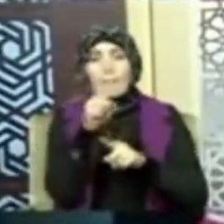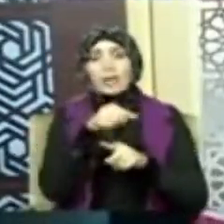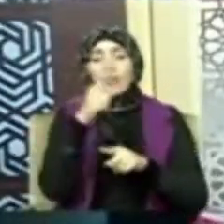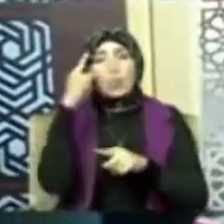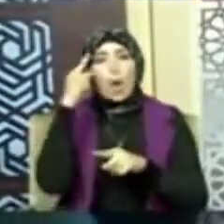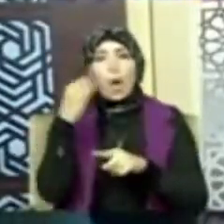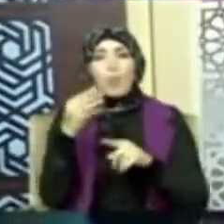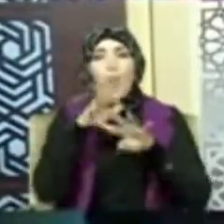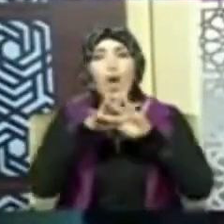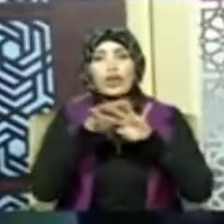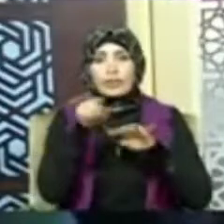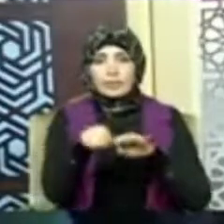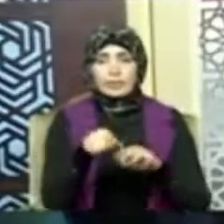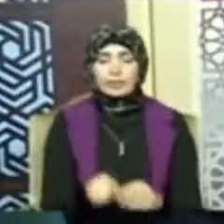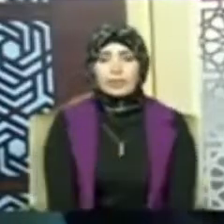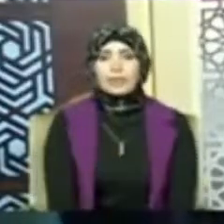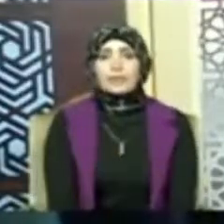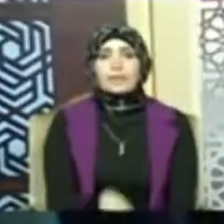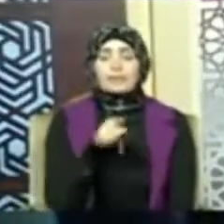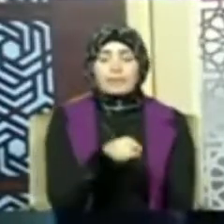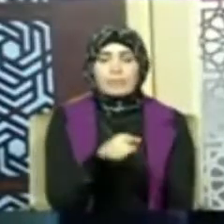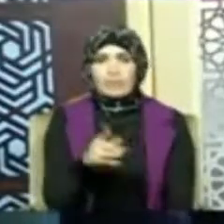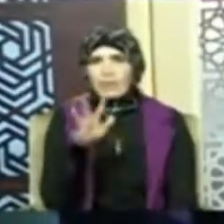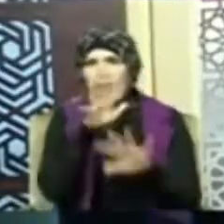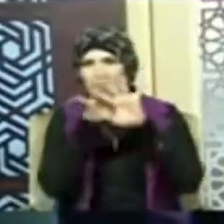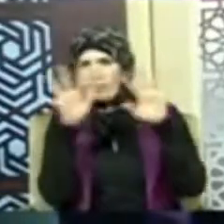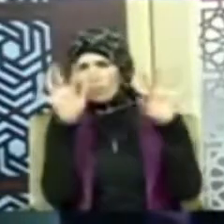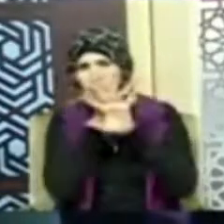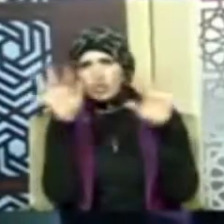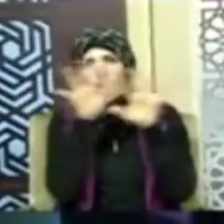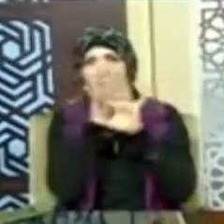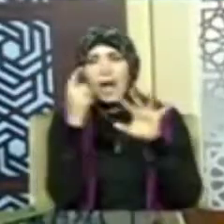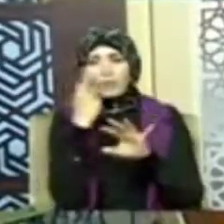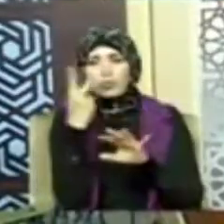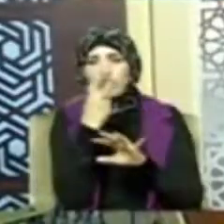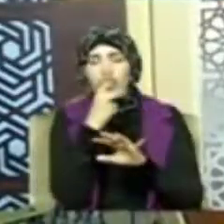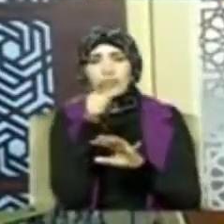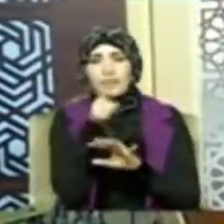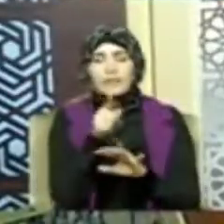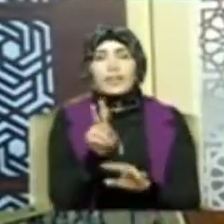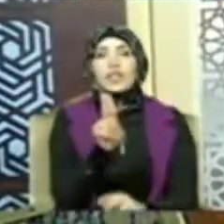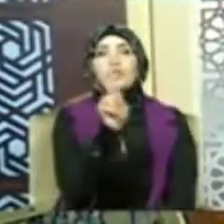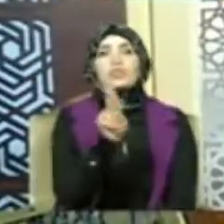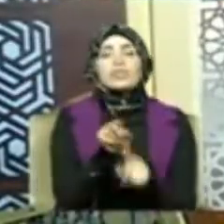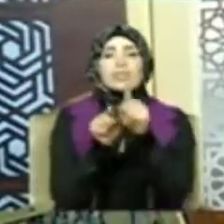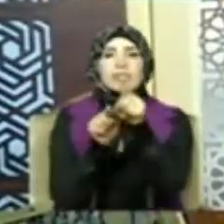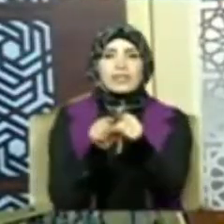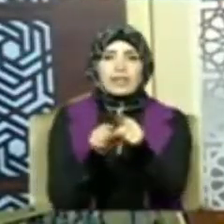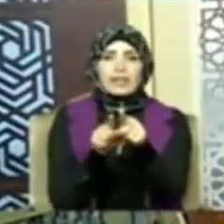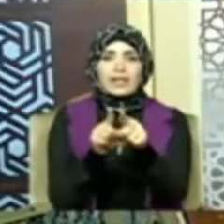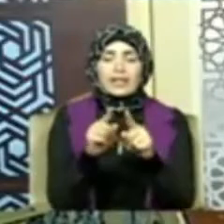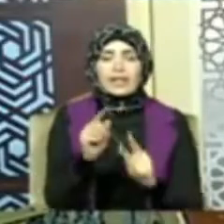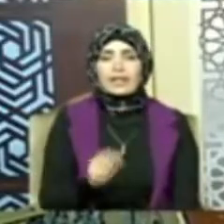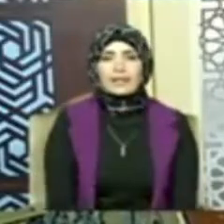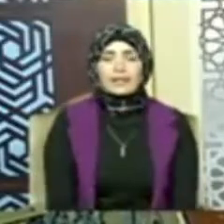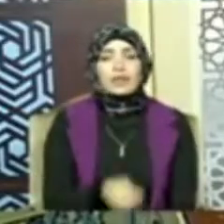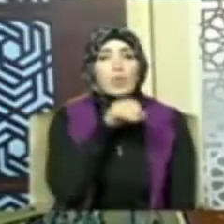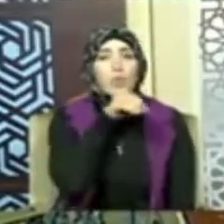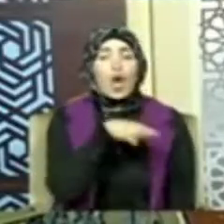بأرض ألفته ضبابها والظباء، سلوه وحن جزع